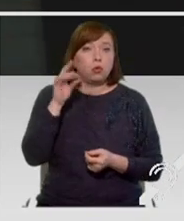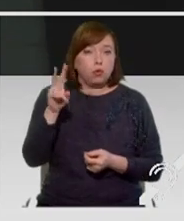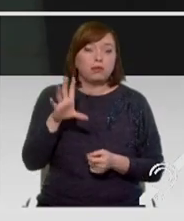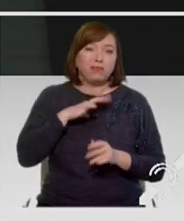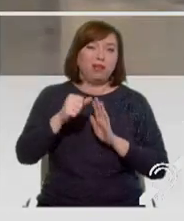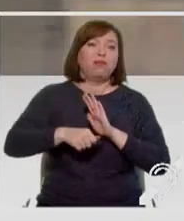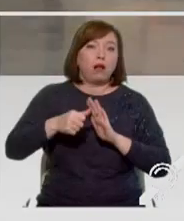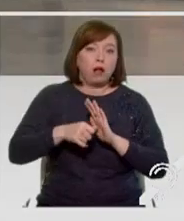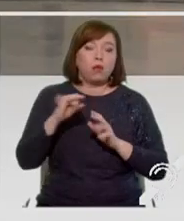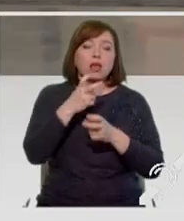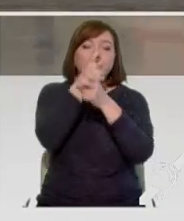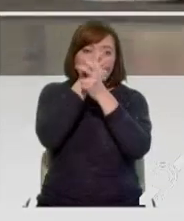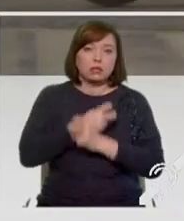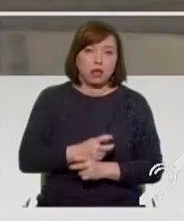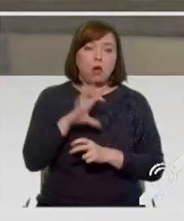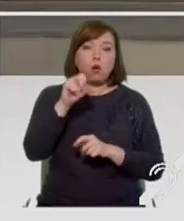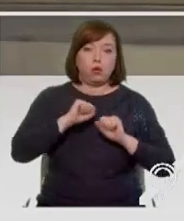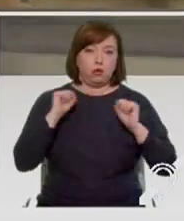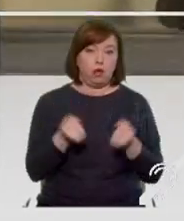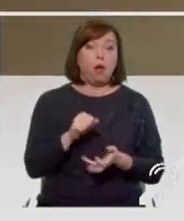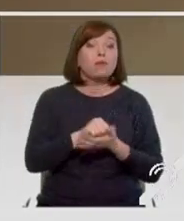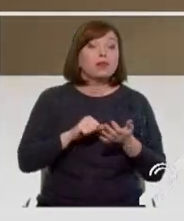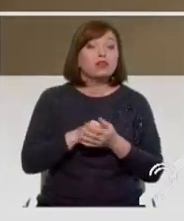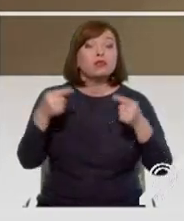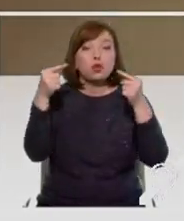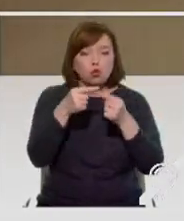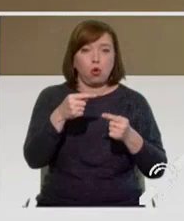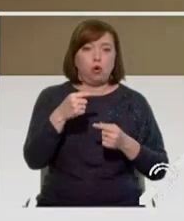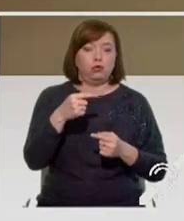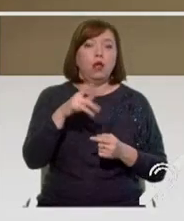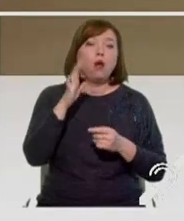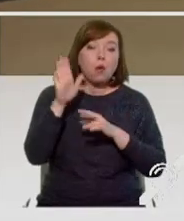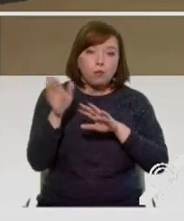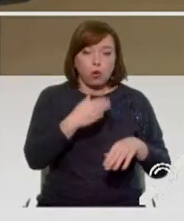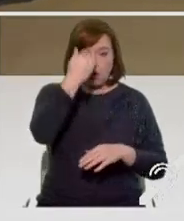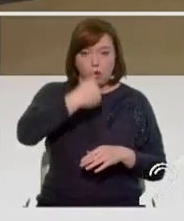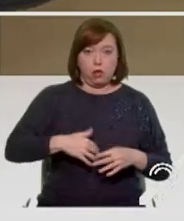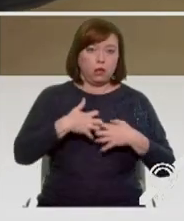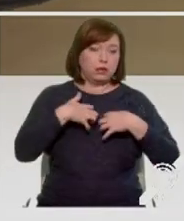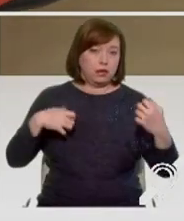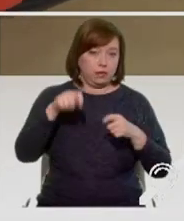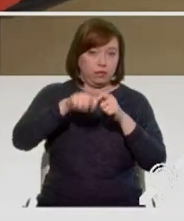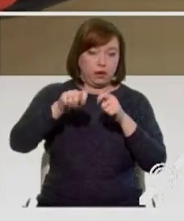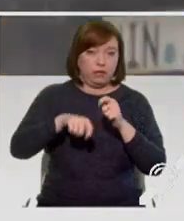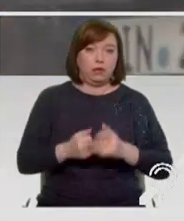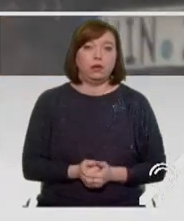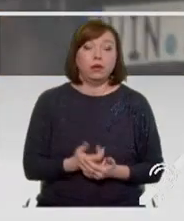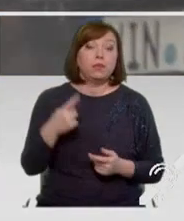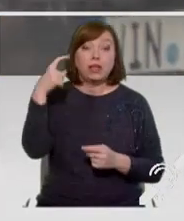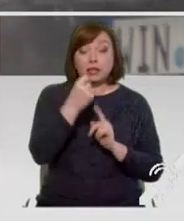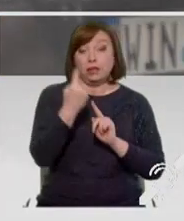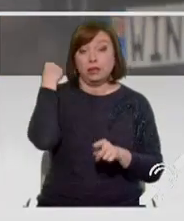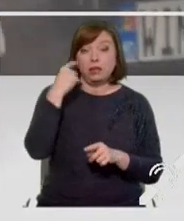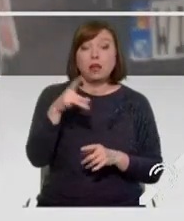om al străzii și ar fi înghețat de frig. Cauzele exacte ale decesului vor fi stabilite după efectuarea expertizei medico-legale.